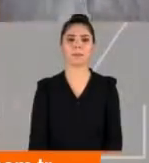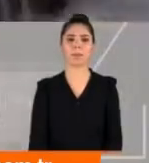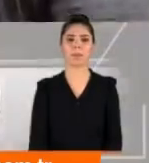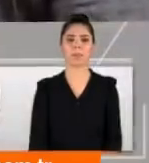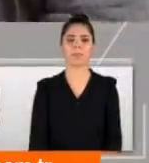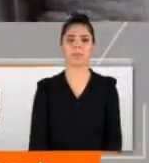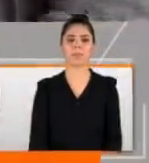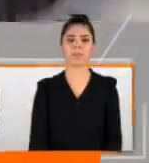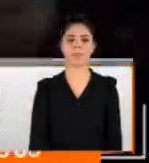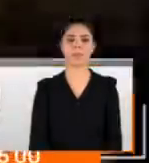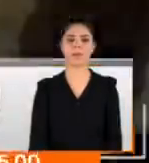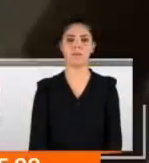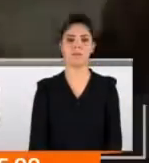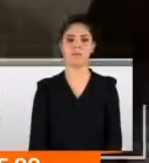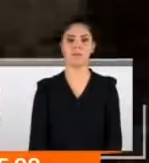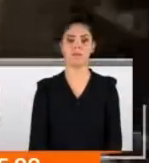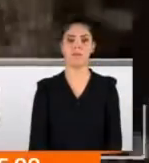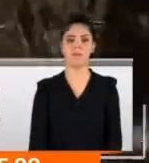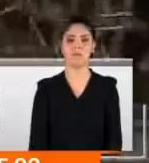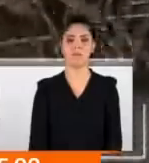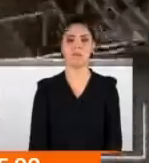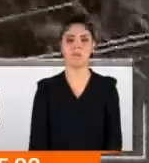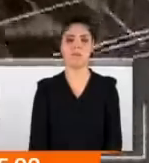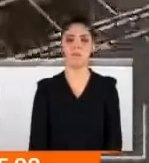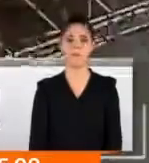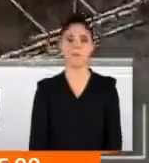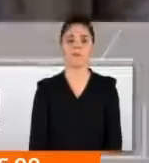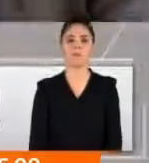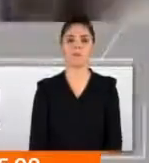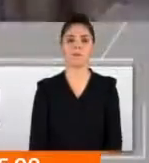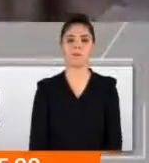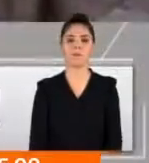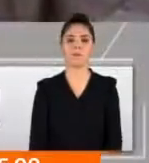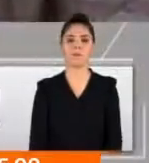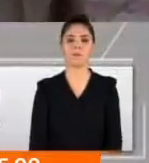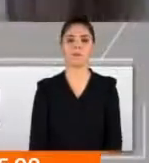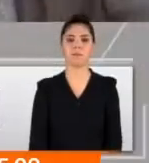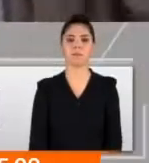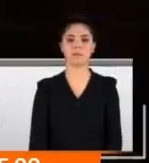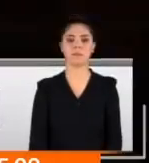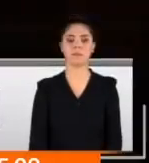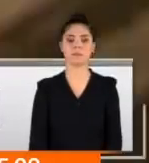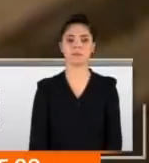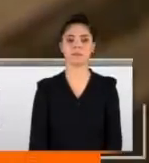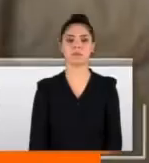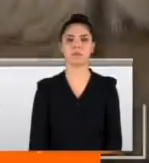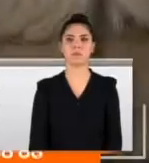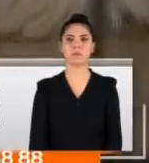Bunu kim şikayet ettiyse, emziriyorsa sütü ağzında boğulsun. Ciğerine ateş düştü.